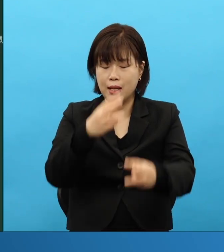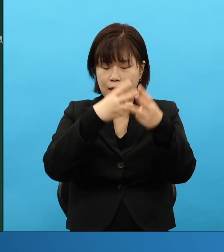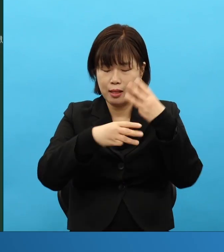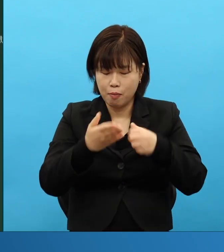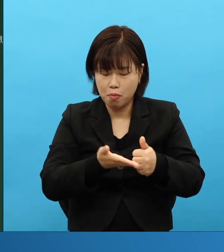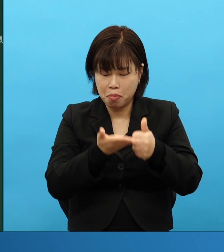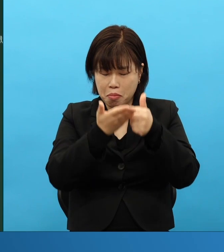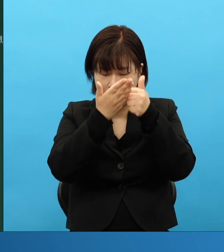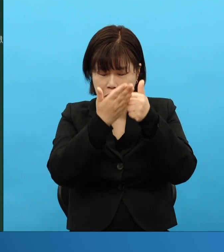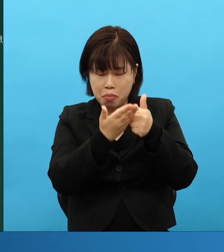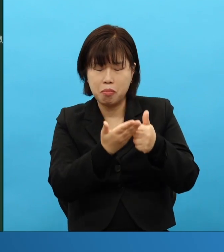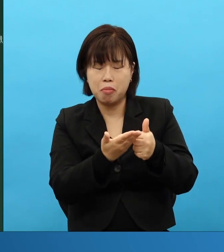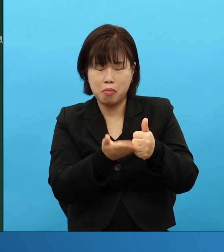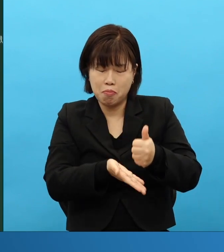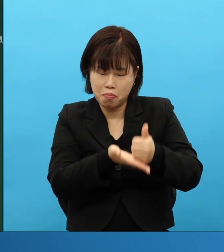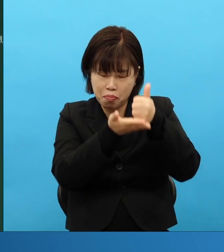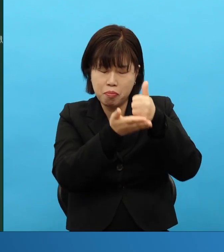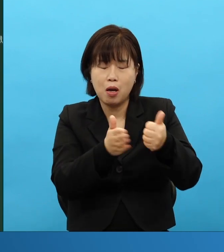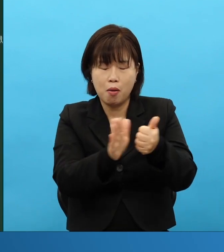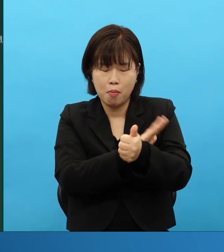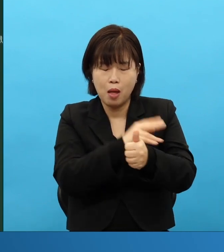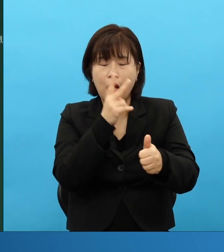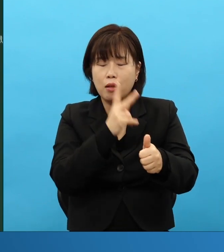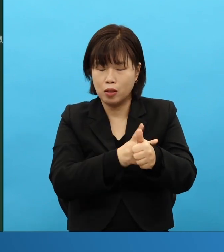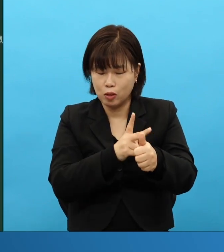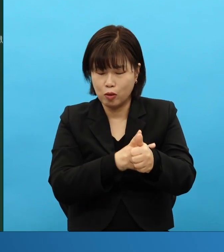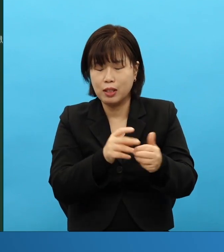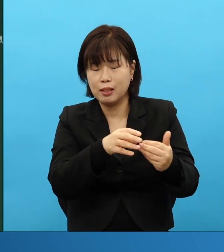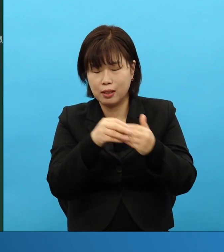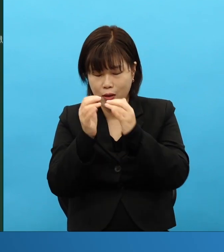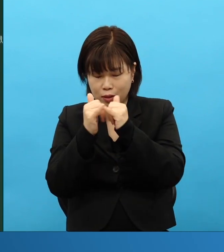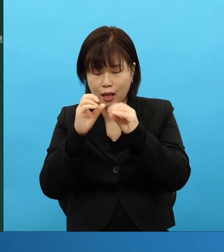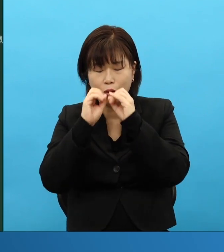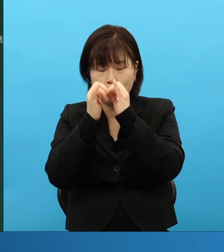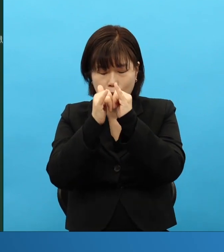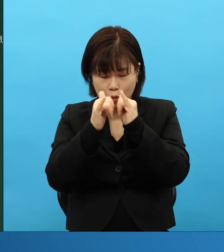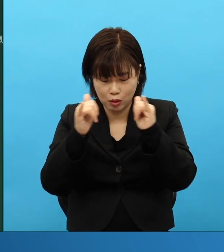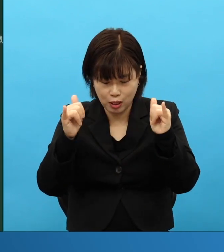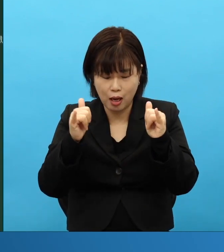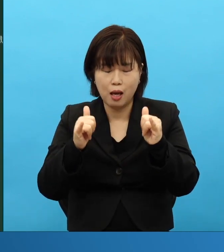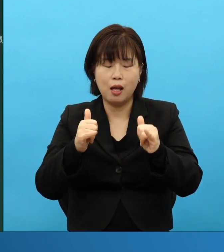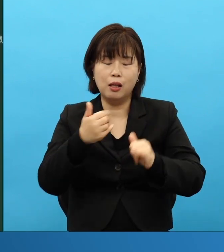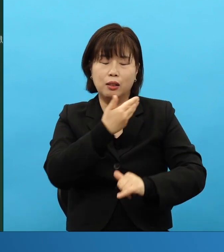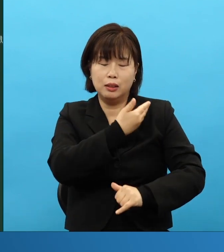모든 사역자들과 전도 제자들 위해 upon all the divine disciples as well as our ministers who are going to raise